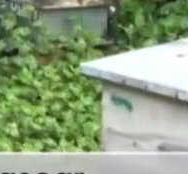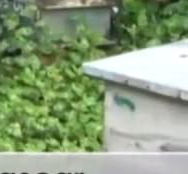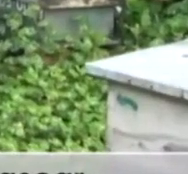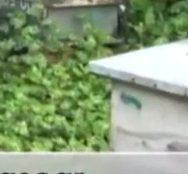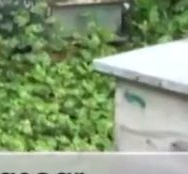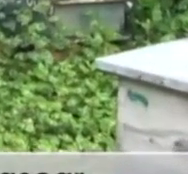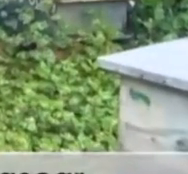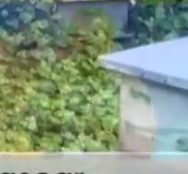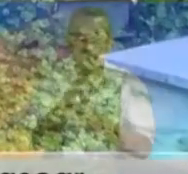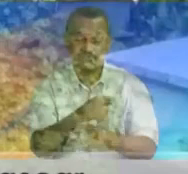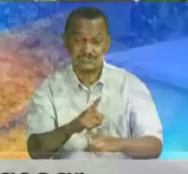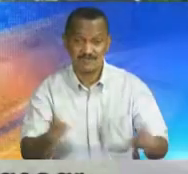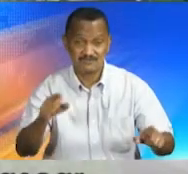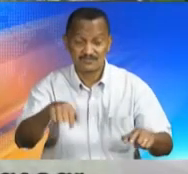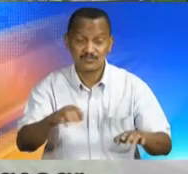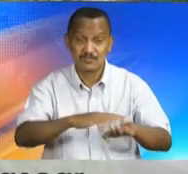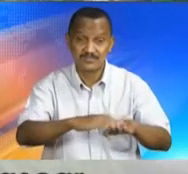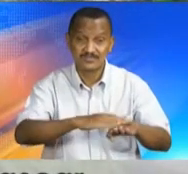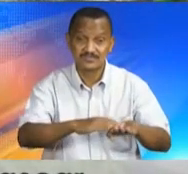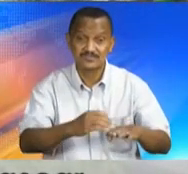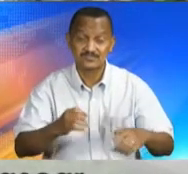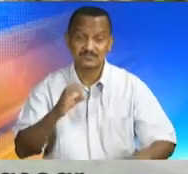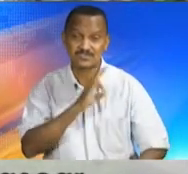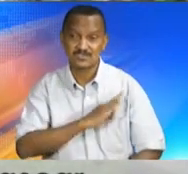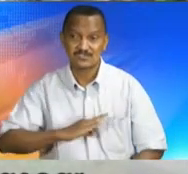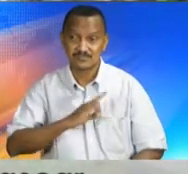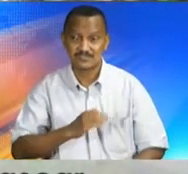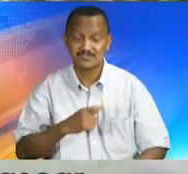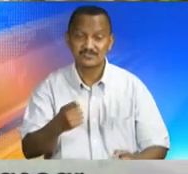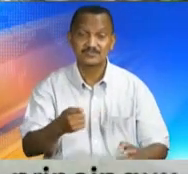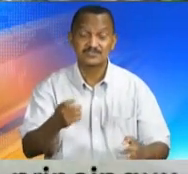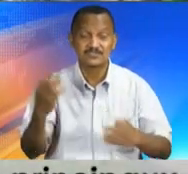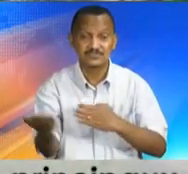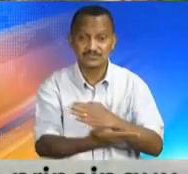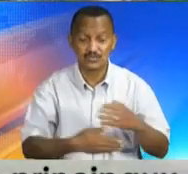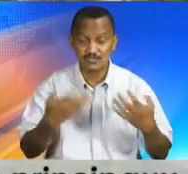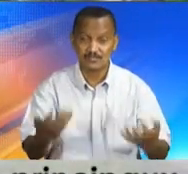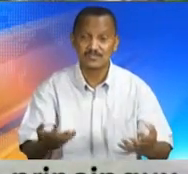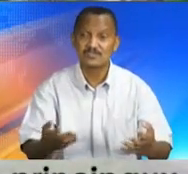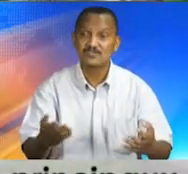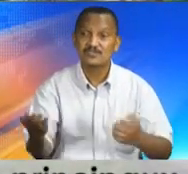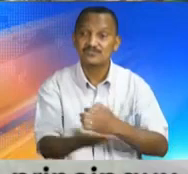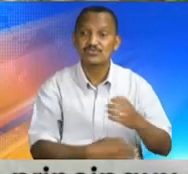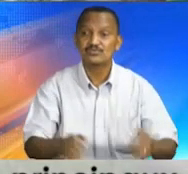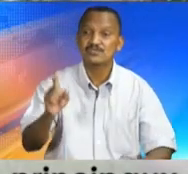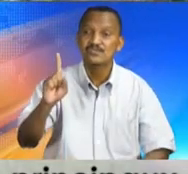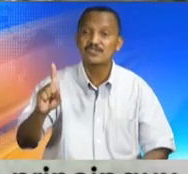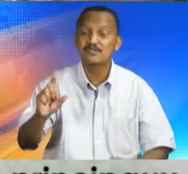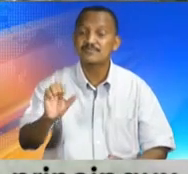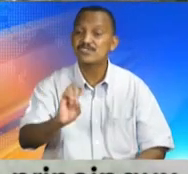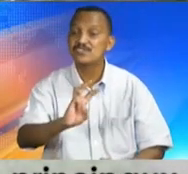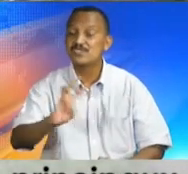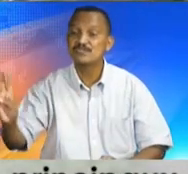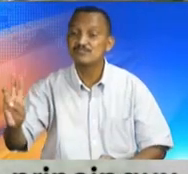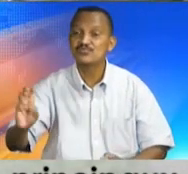Izany vokatra nampiavaka ny Madagasikara teo amin'ny tsena iraisam-pirenena nandritra ny taona maro ny tantely. Nanomboka ny taona iraika amby enimpolo sy sivinjato sy arivo hatramin'ny taona enina